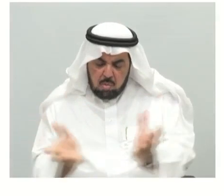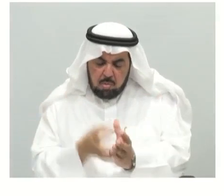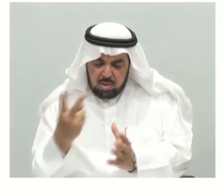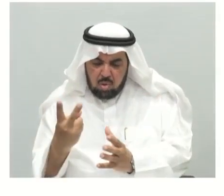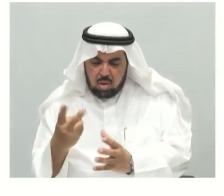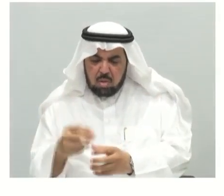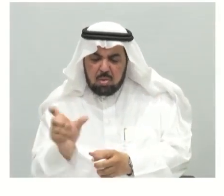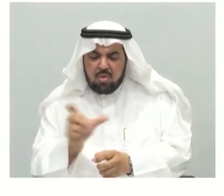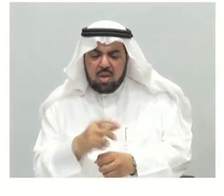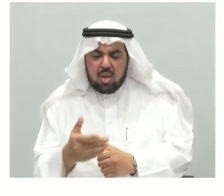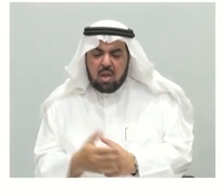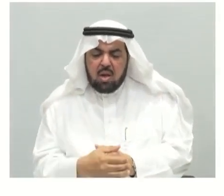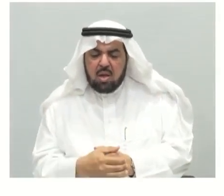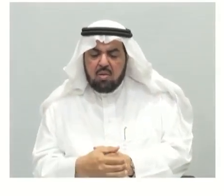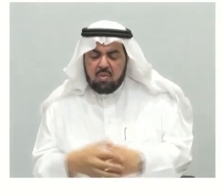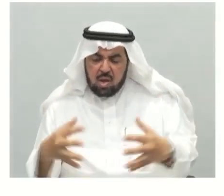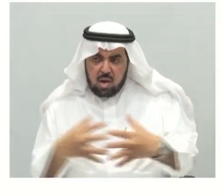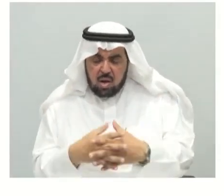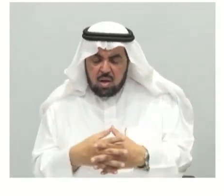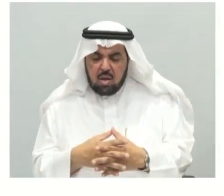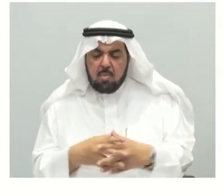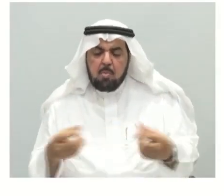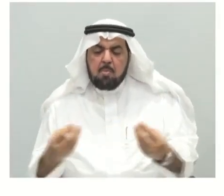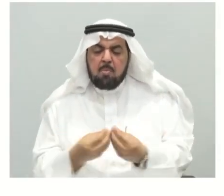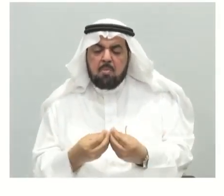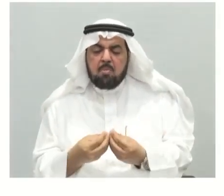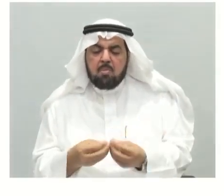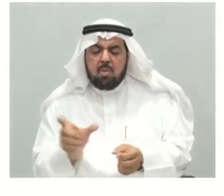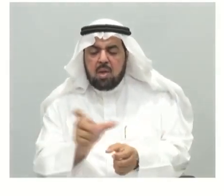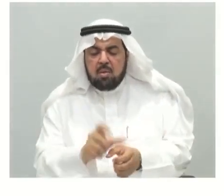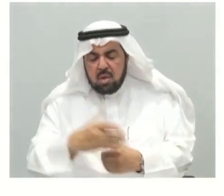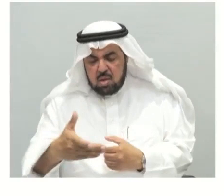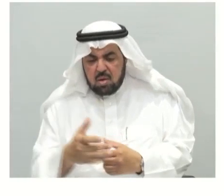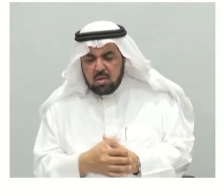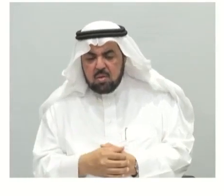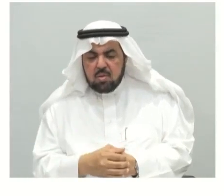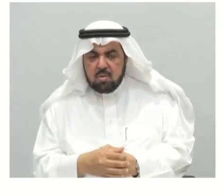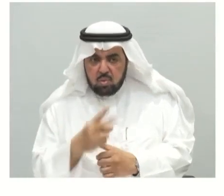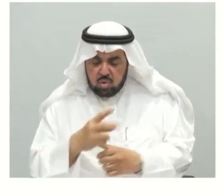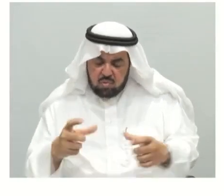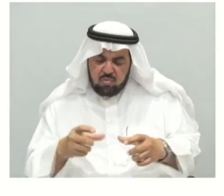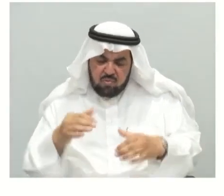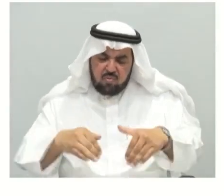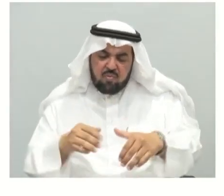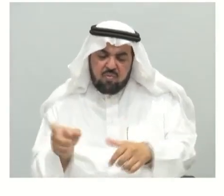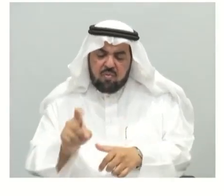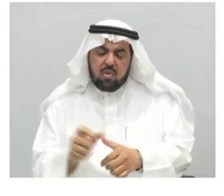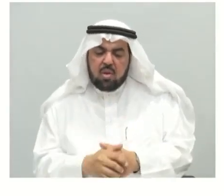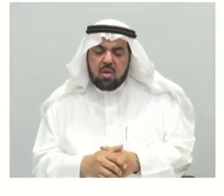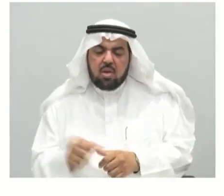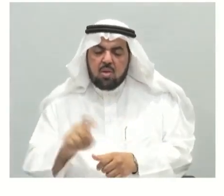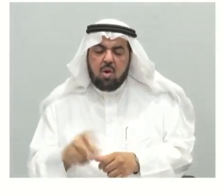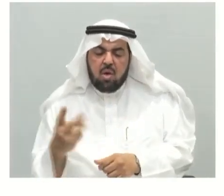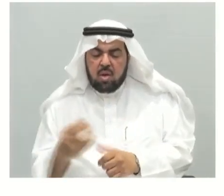المفردات التاليه هناك علاقه بين المفردات الموجوده في الاسئله في السؤال الثاني